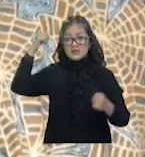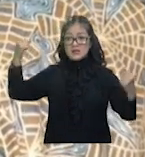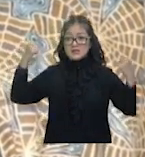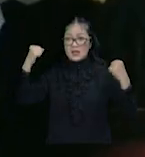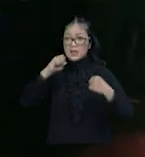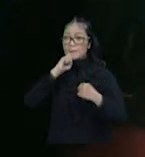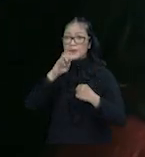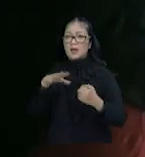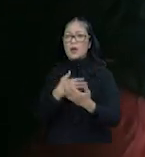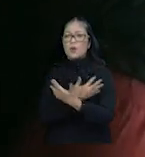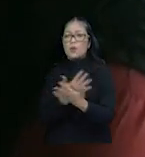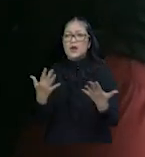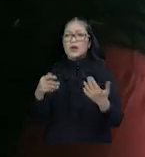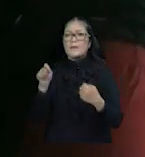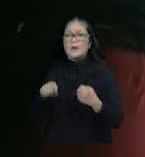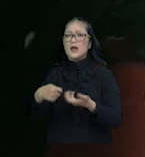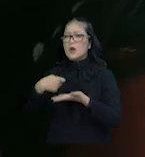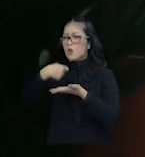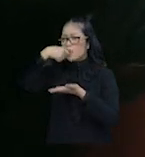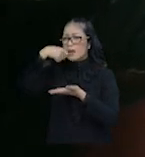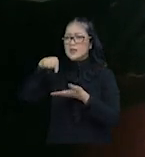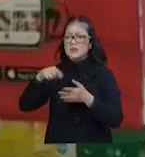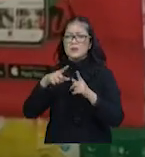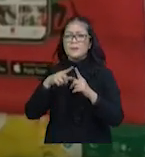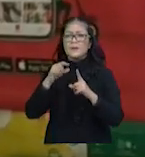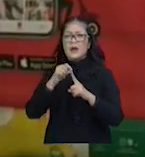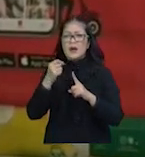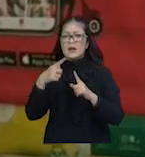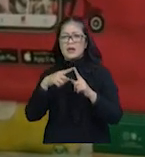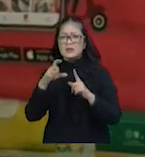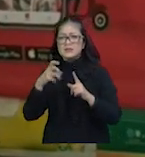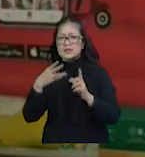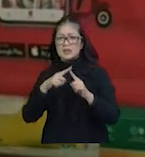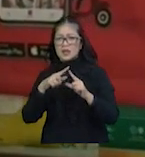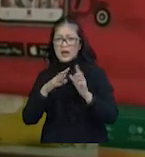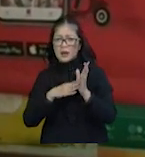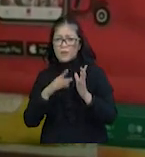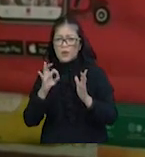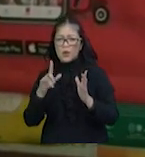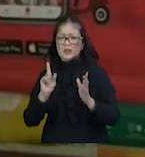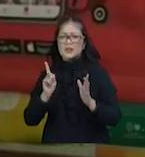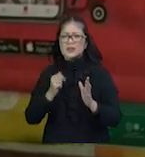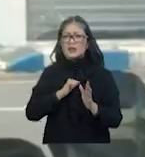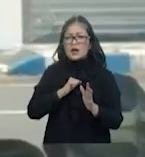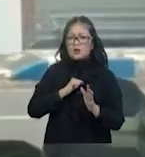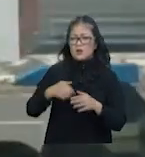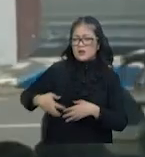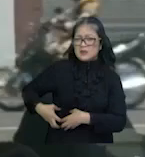untuk tidak mengkonsumsi obat sirup yang mengandung parasetamol guna mencegah gangguan ginjal akut pada anak-anak yang kian